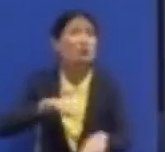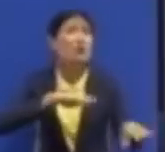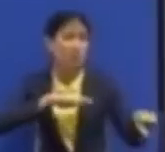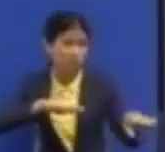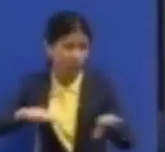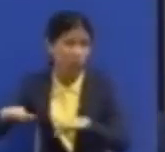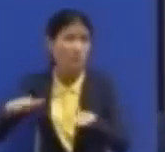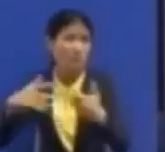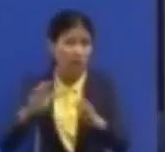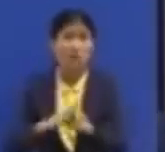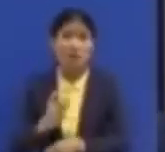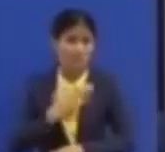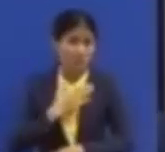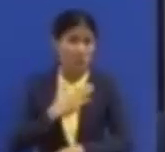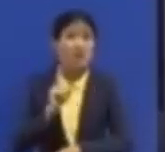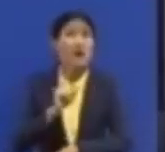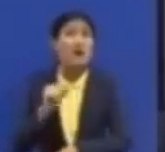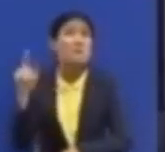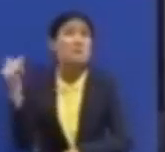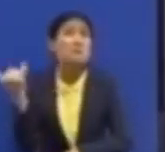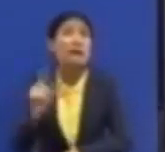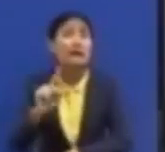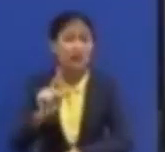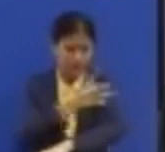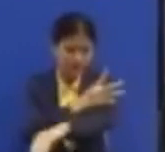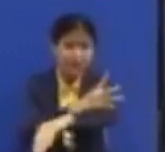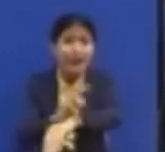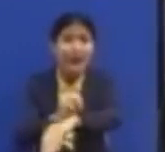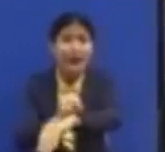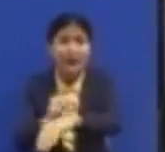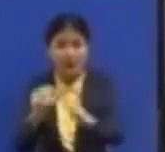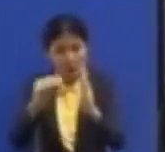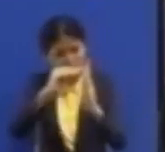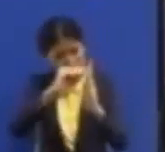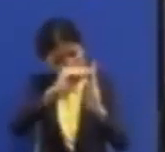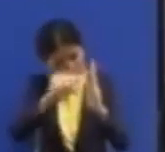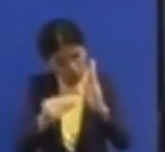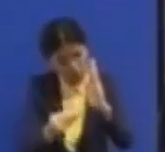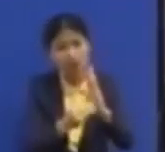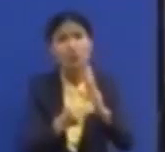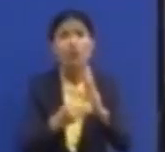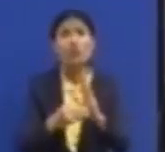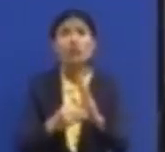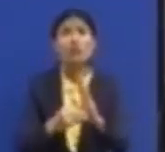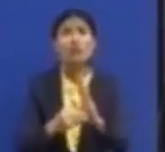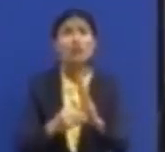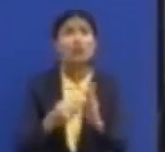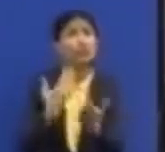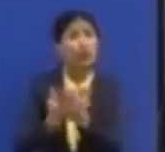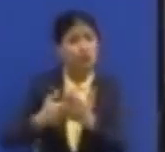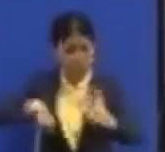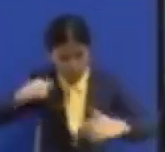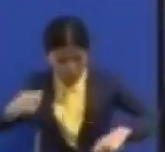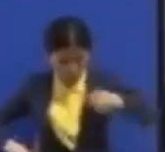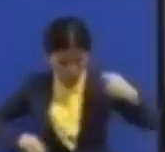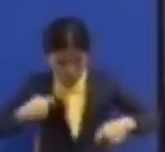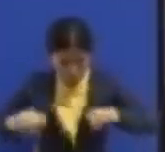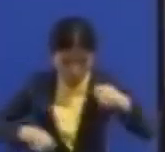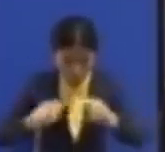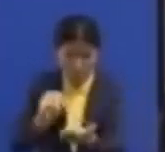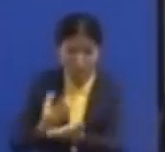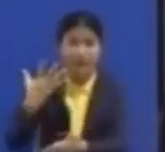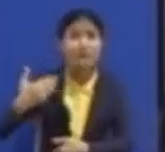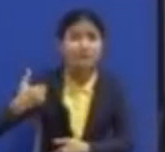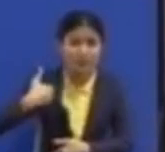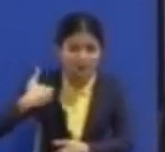ามเดินทางมาไกลครับทุกสิ่งทุกอย่างต้องใช้ค่าใช้จ่ายวันนี้ค่าใช้จ่ายเยอะนะครับพี่ล้วนแล้วแต่เป็นเงินภา